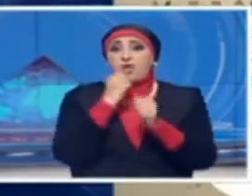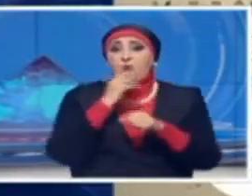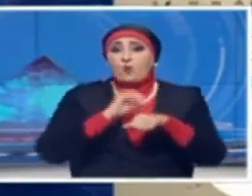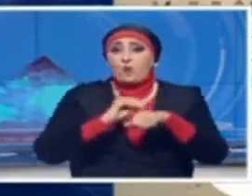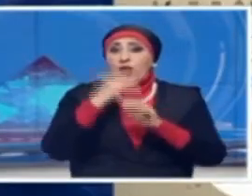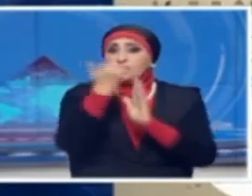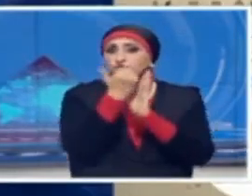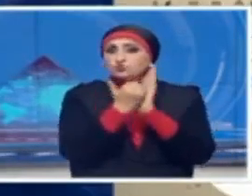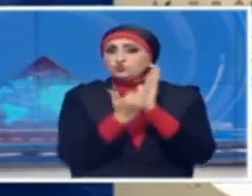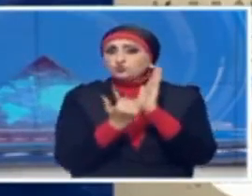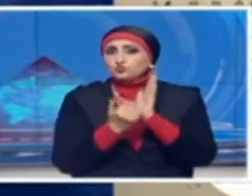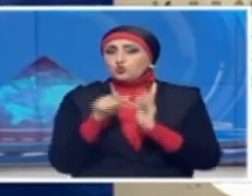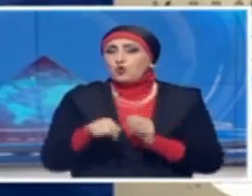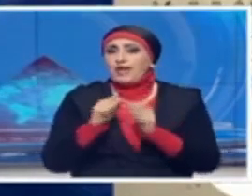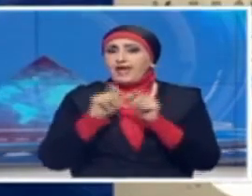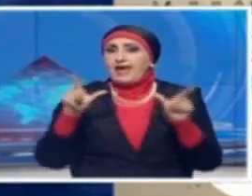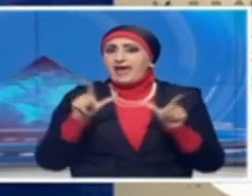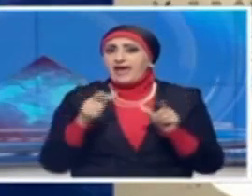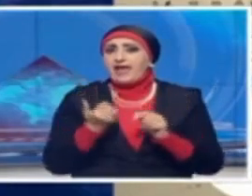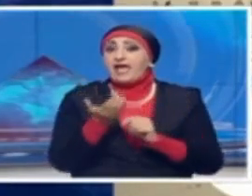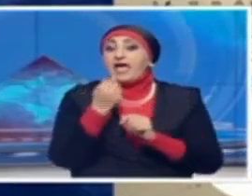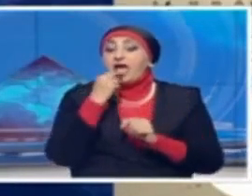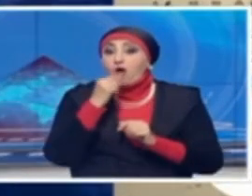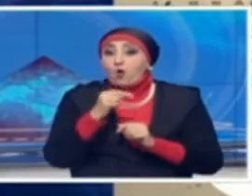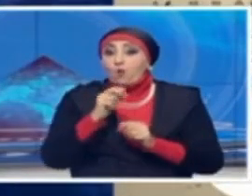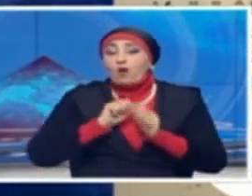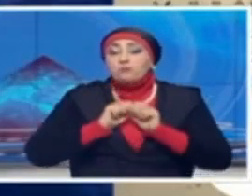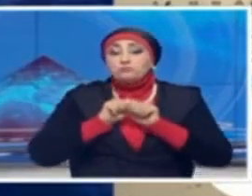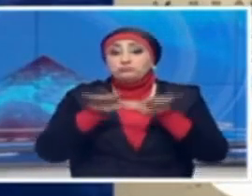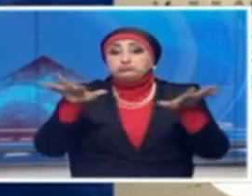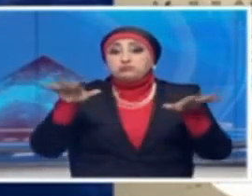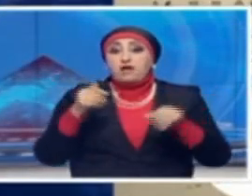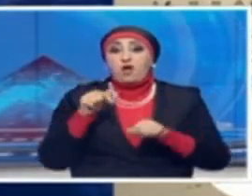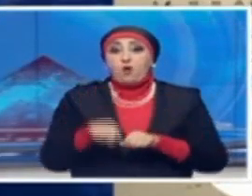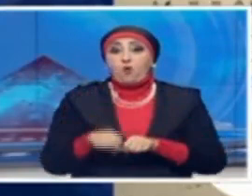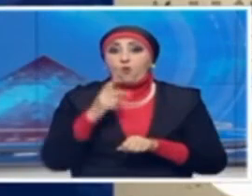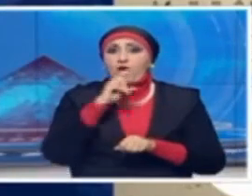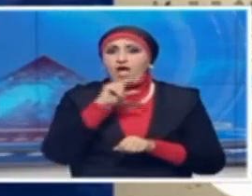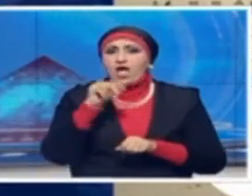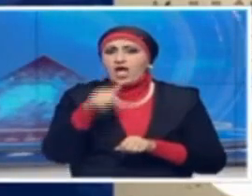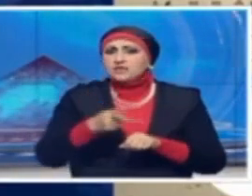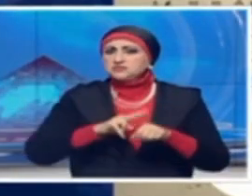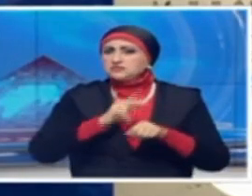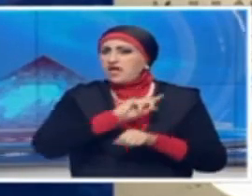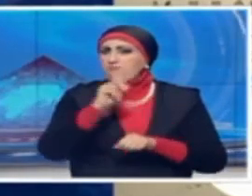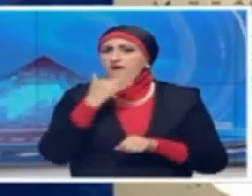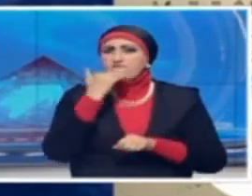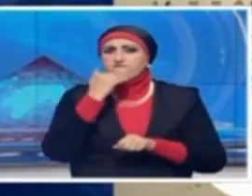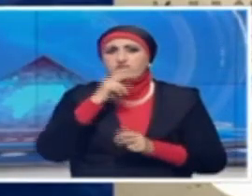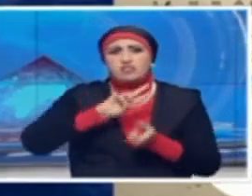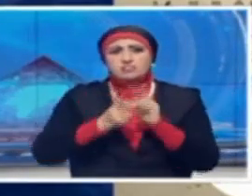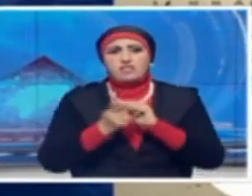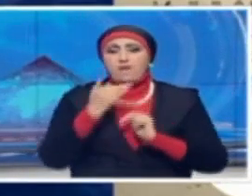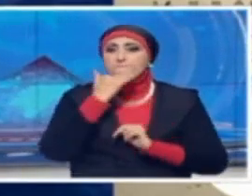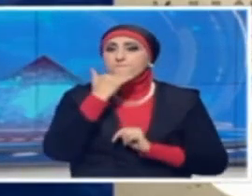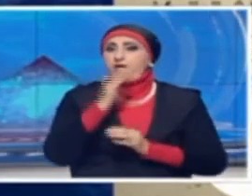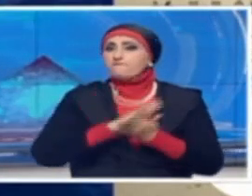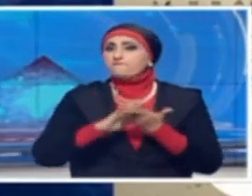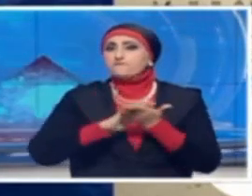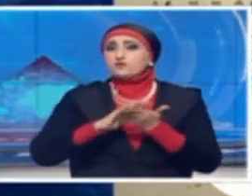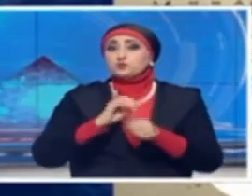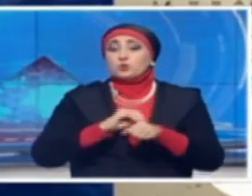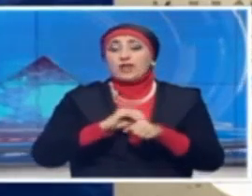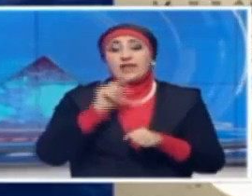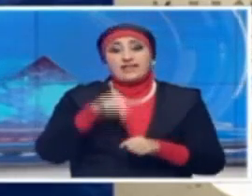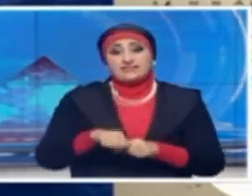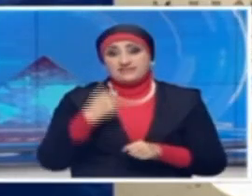الاجتماعي التي شددت على أن الشروط التي تم الإعلان عنها مسبقا كما هي ولم يطرأ عليها أي تغيير.